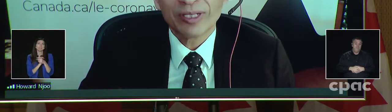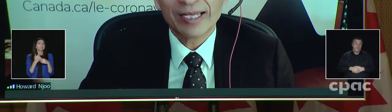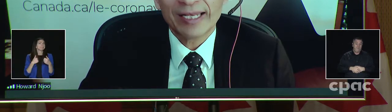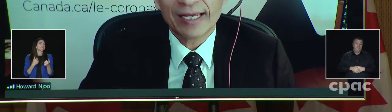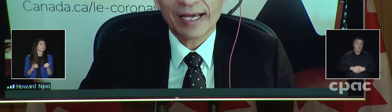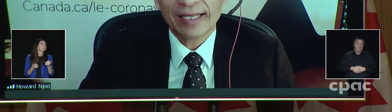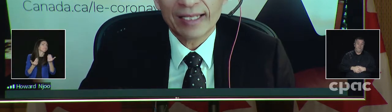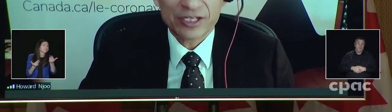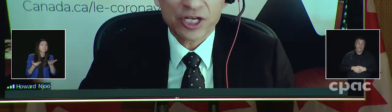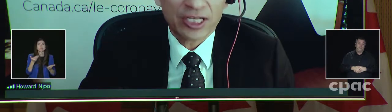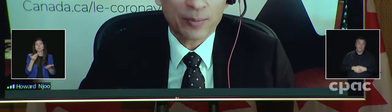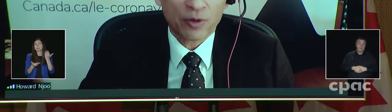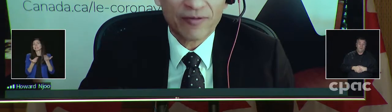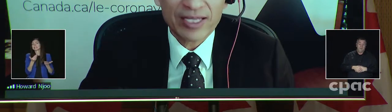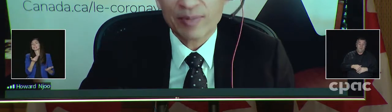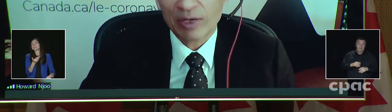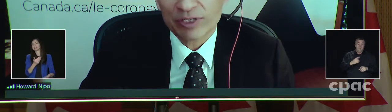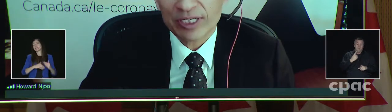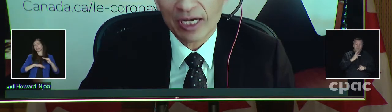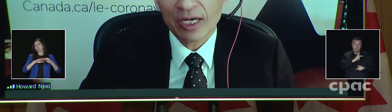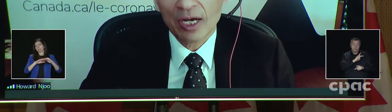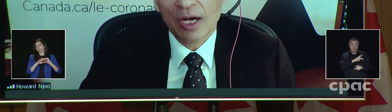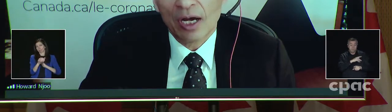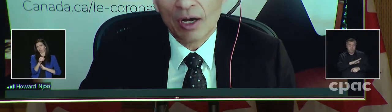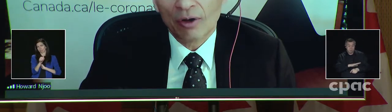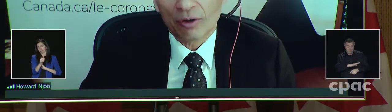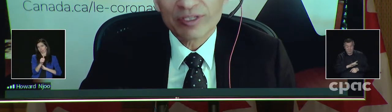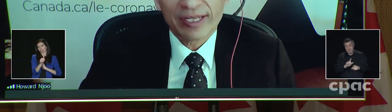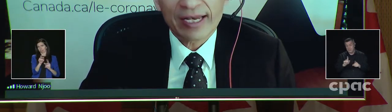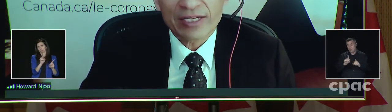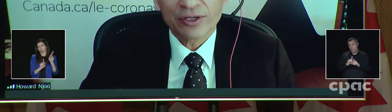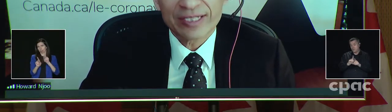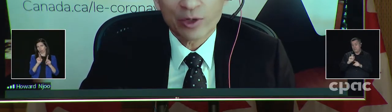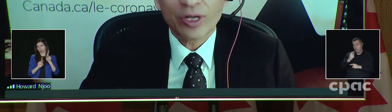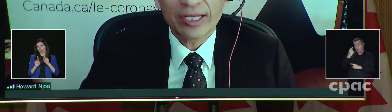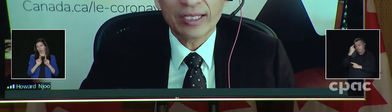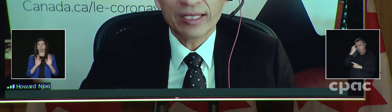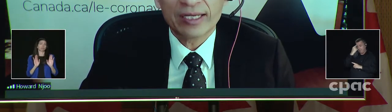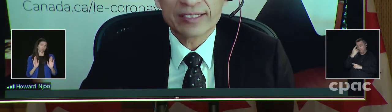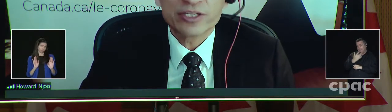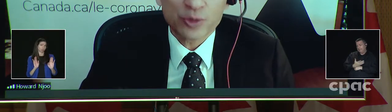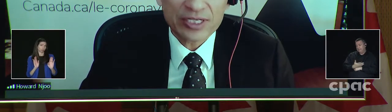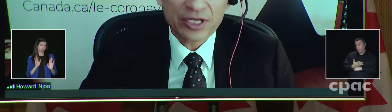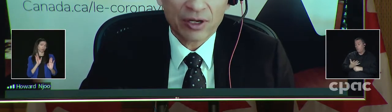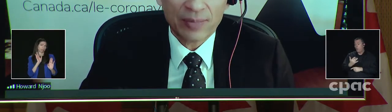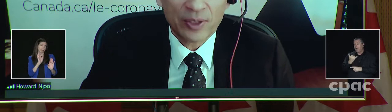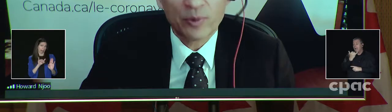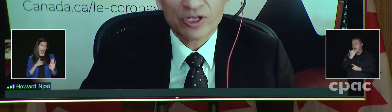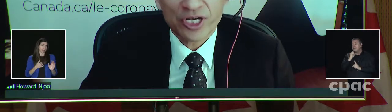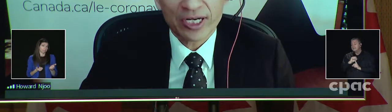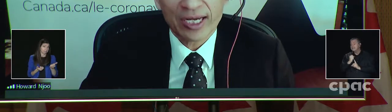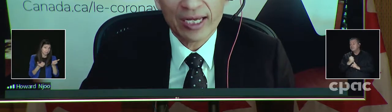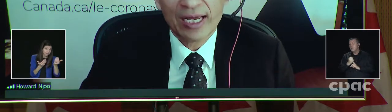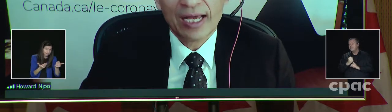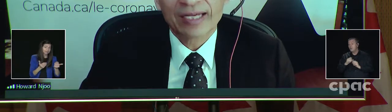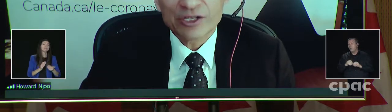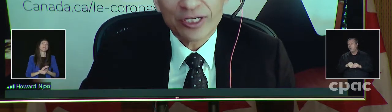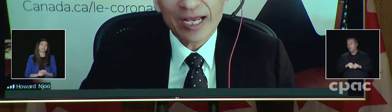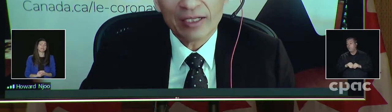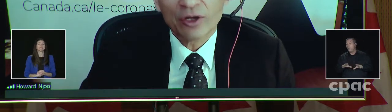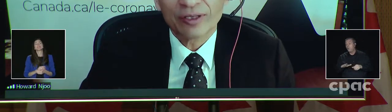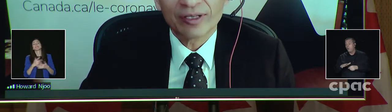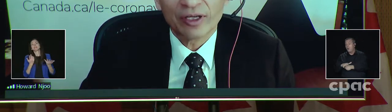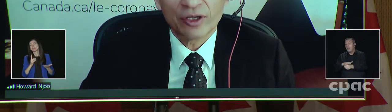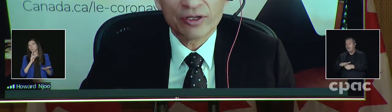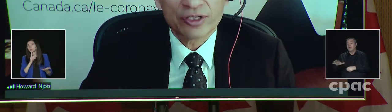seulement à l'échelle de la province, mais aussi en considération c'est quoi la situation épidémiologique